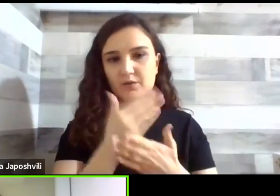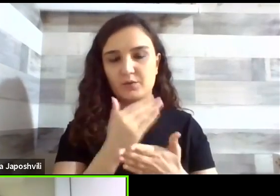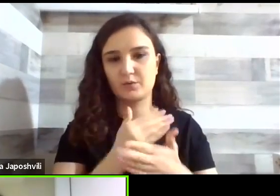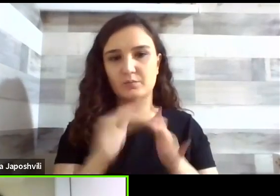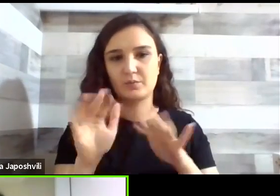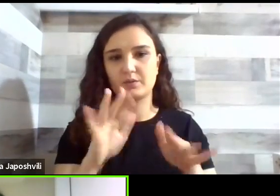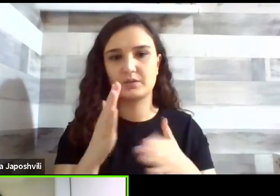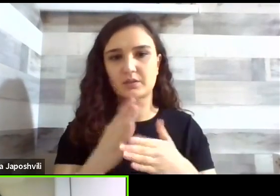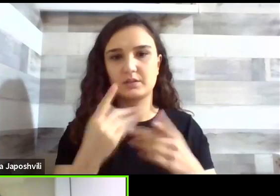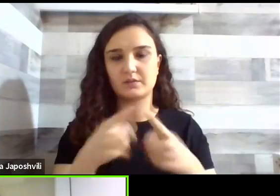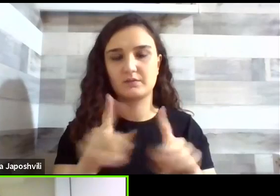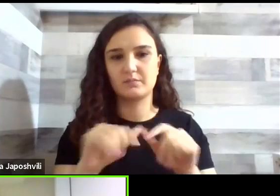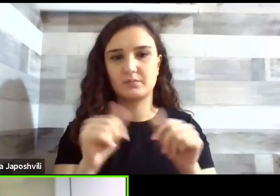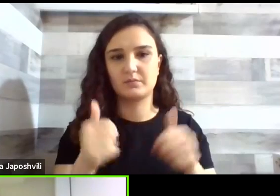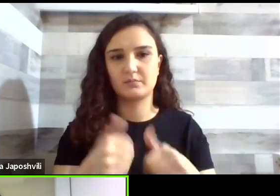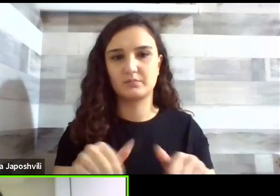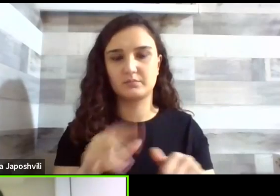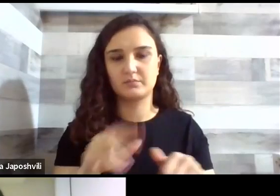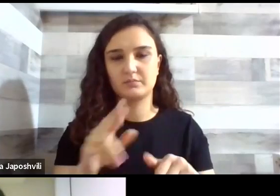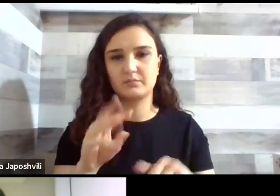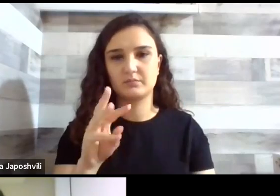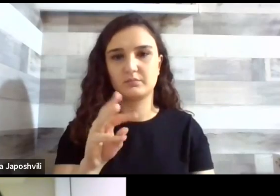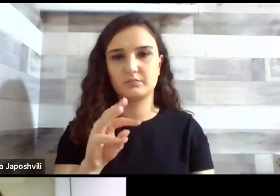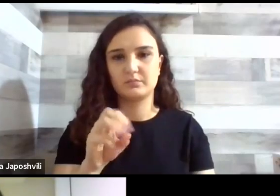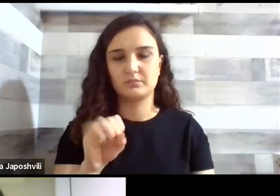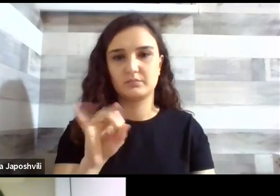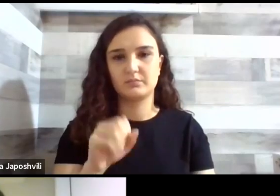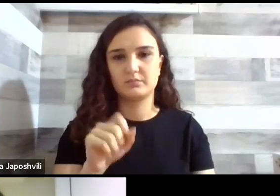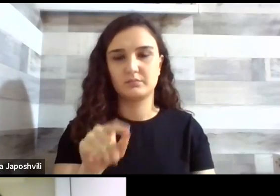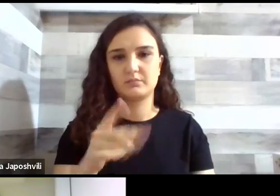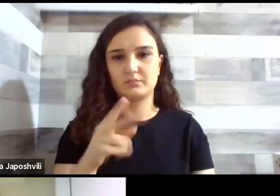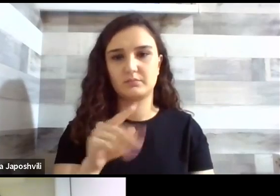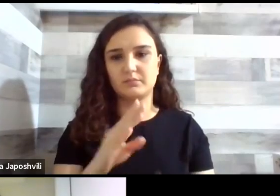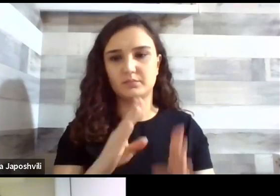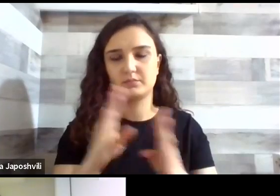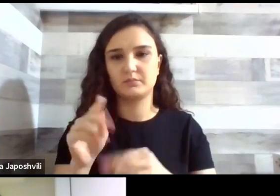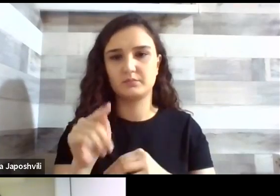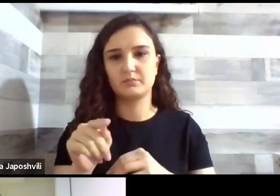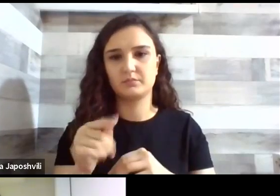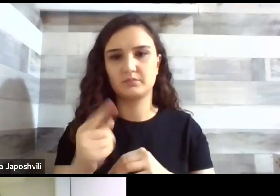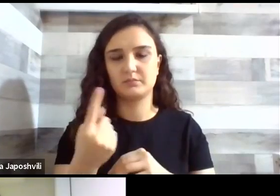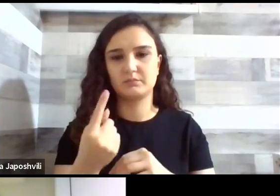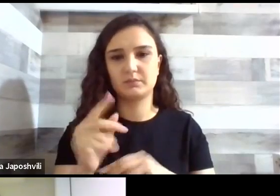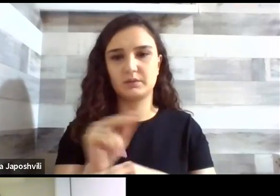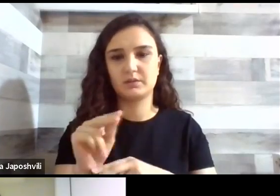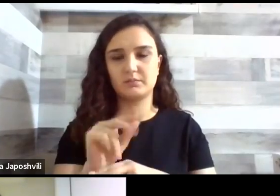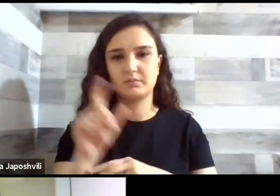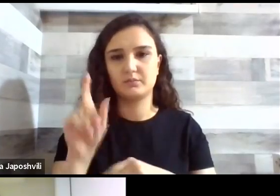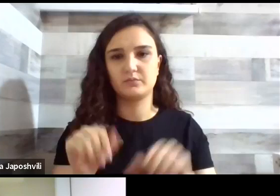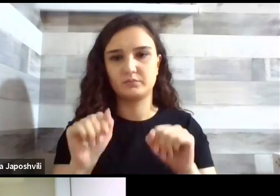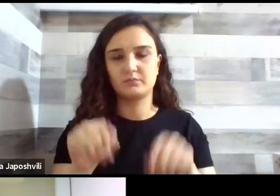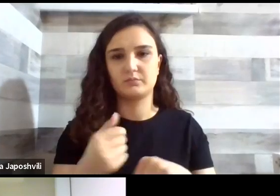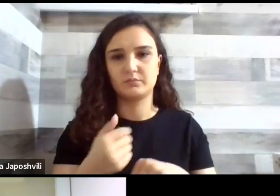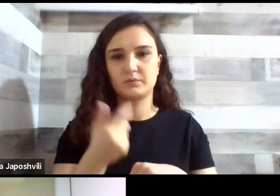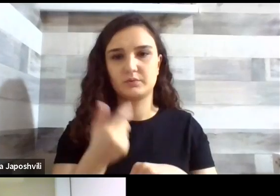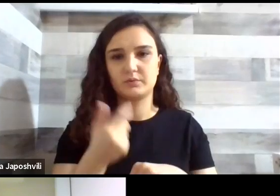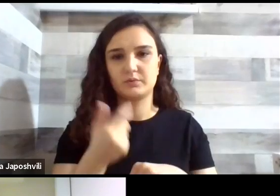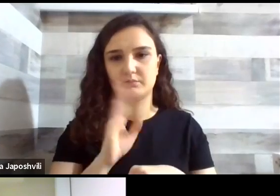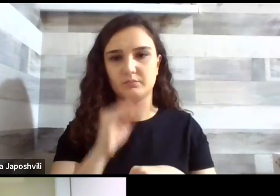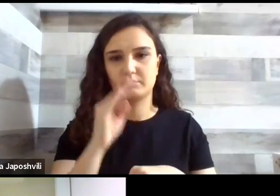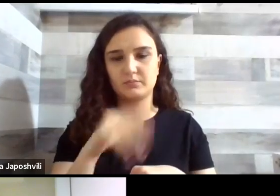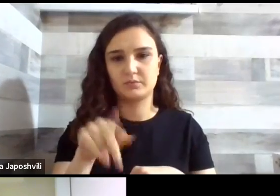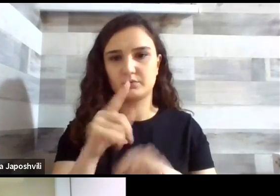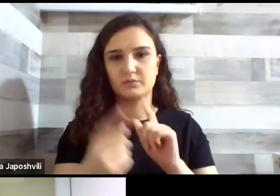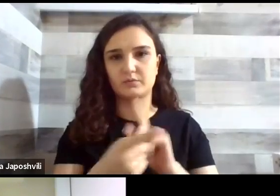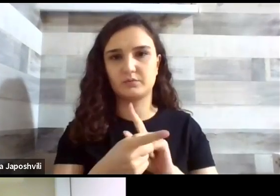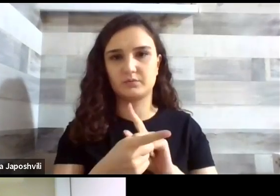ან სხვა ტიპის დისტანციური. მაია, ეს სწორედ იქითკენ მიგვანიშნე, რომ ერთმა თერაპევტმა შეიძლება რამდენიმე მშობელს